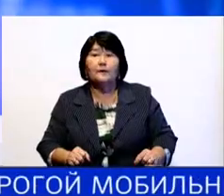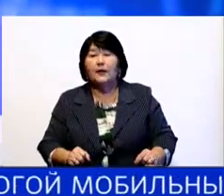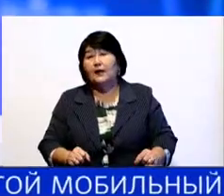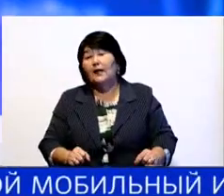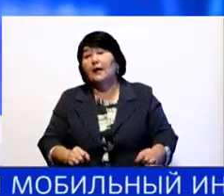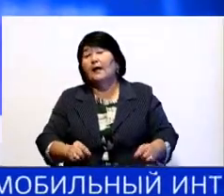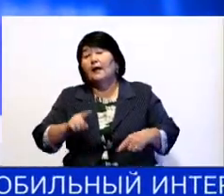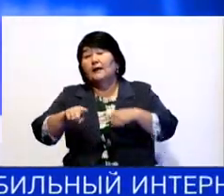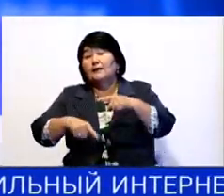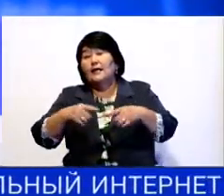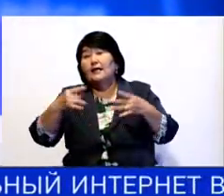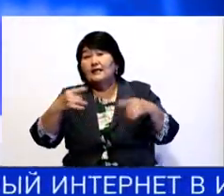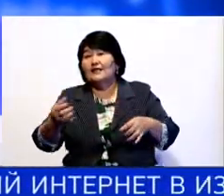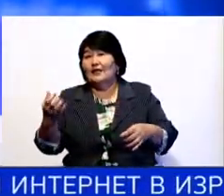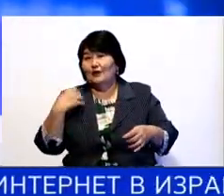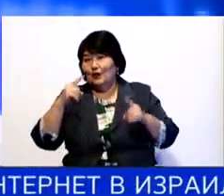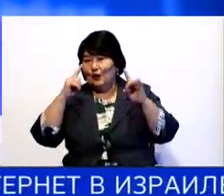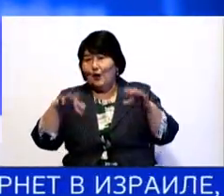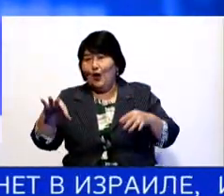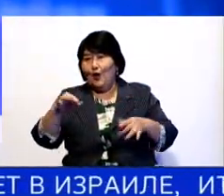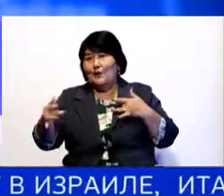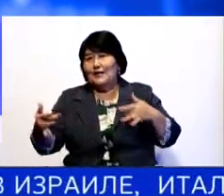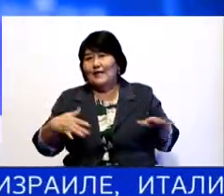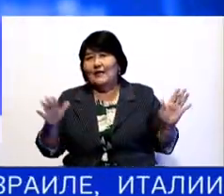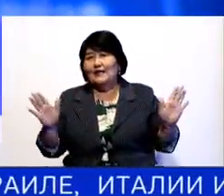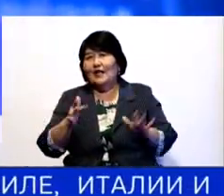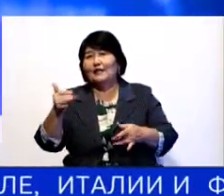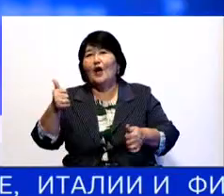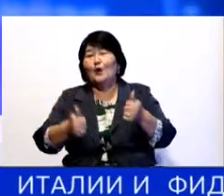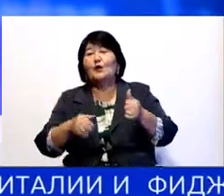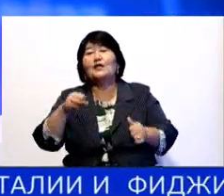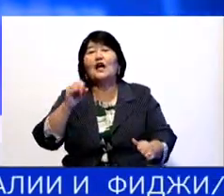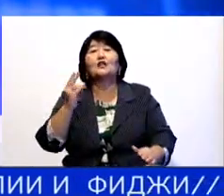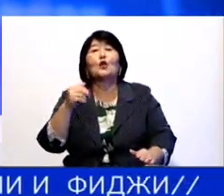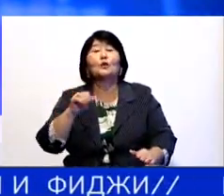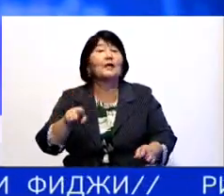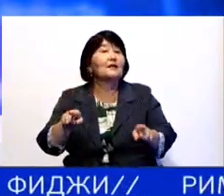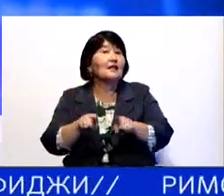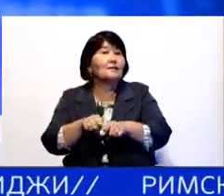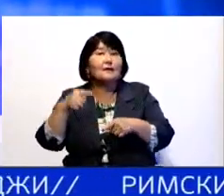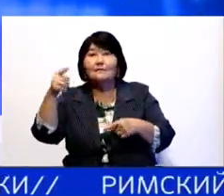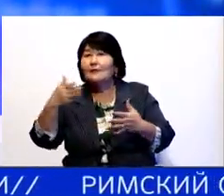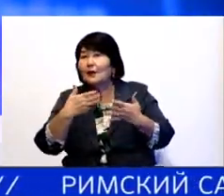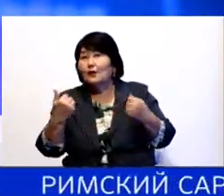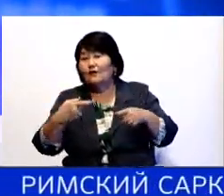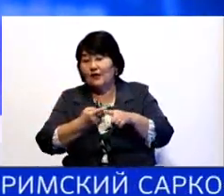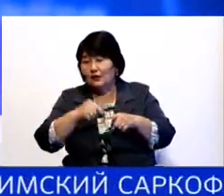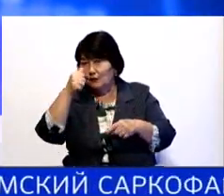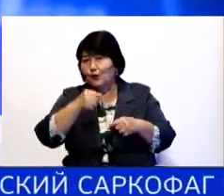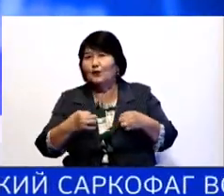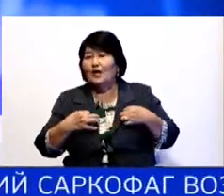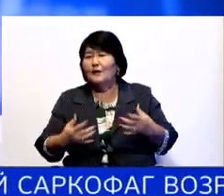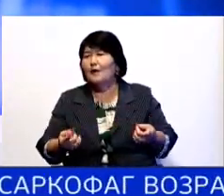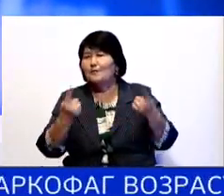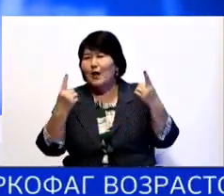детище телеканала Кызылорда популярный областной эстрадный телеконкурс тан Шолпан который не имеет аналога в этом году отмечает